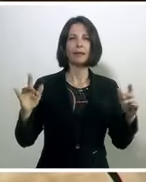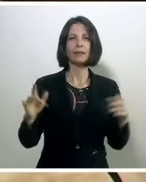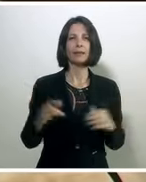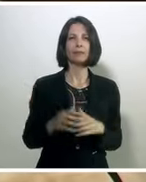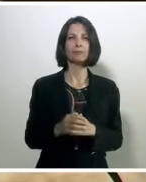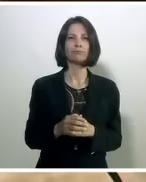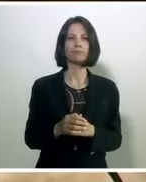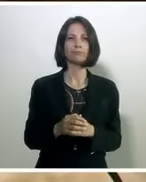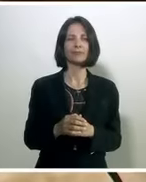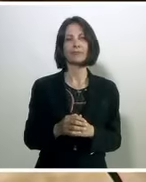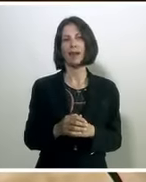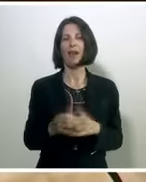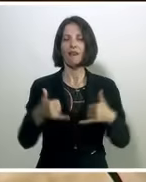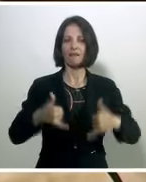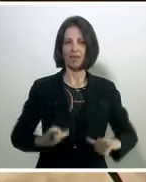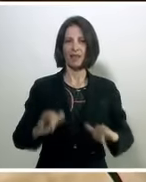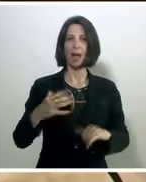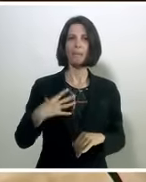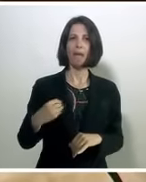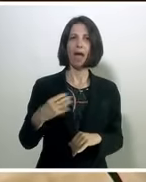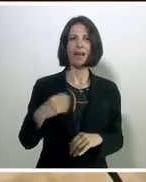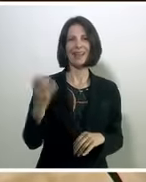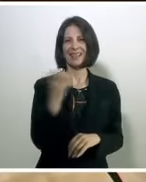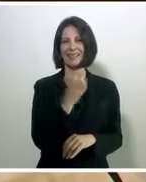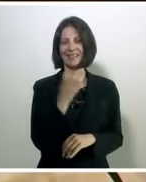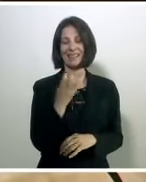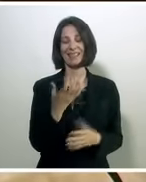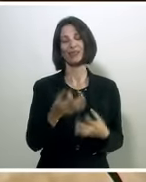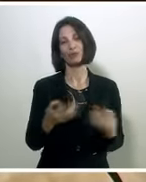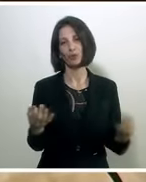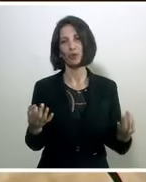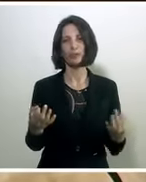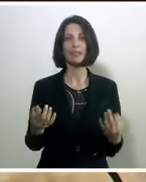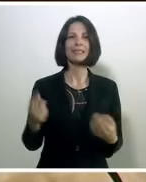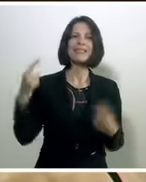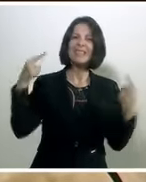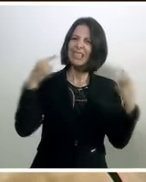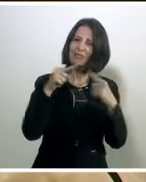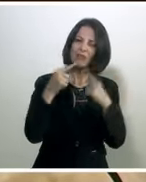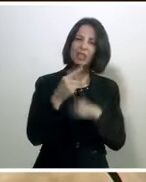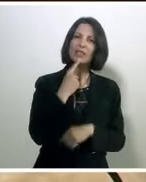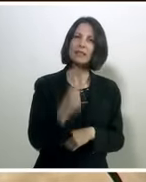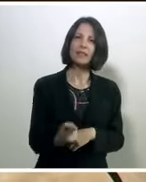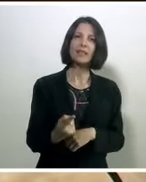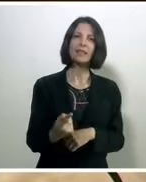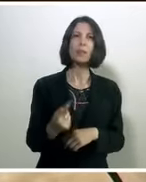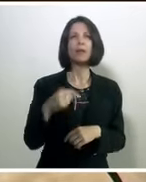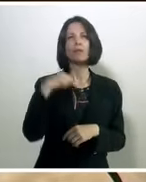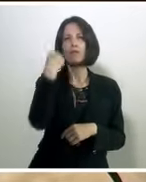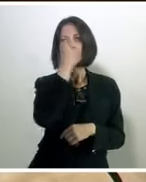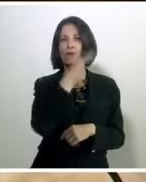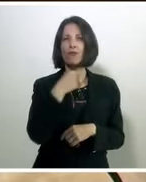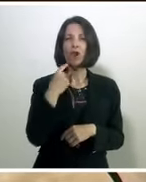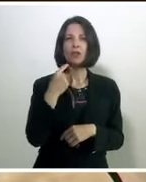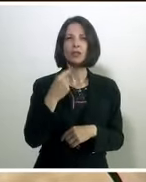Bianca ride giustamente difficile dirlo Forse però il suo volto sofferto solo in apparenza triste la